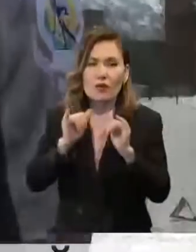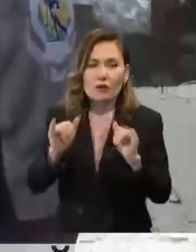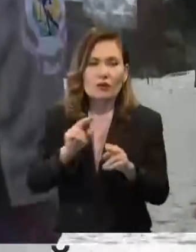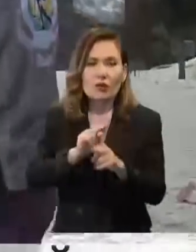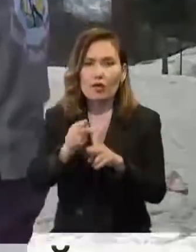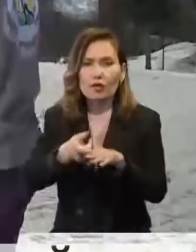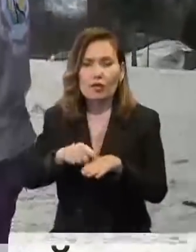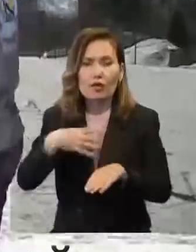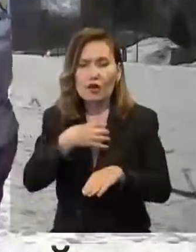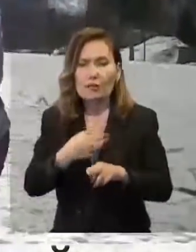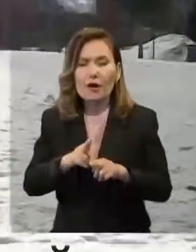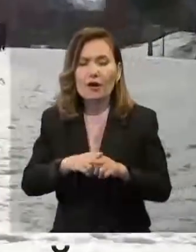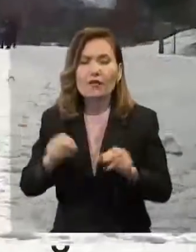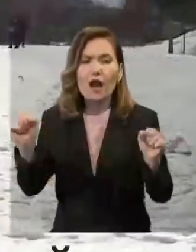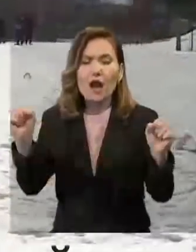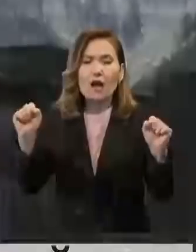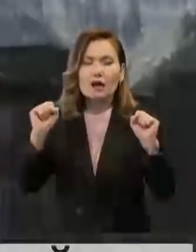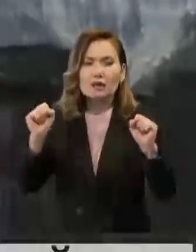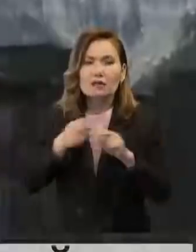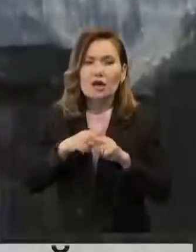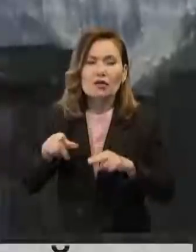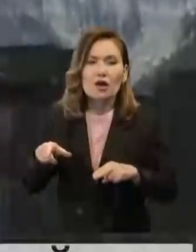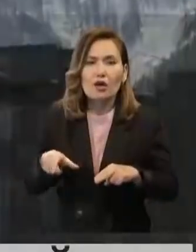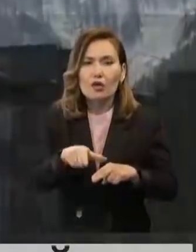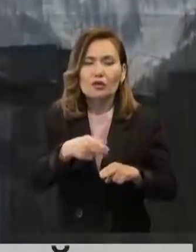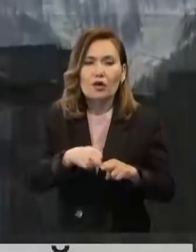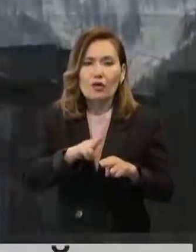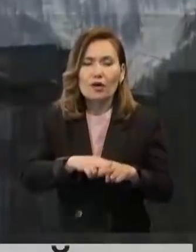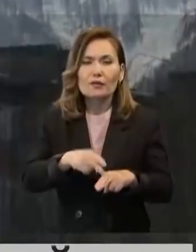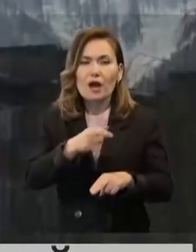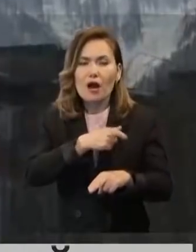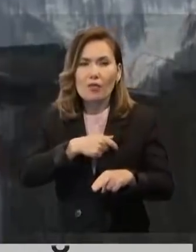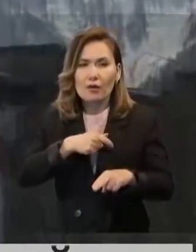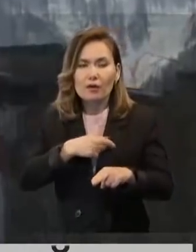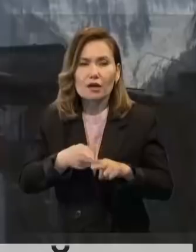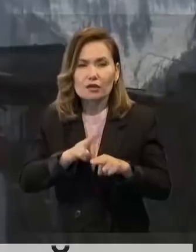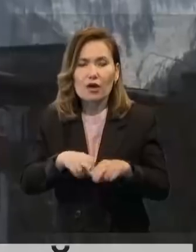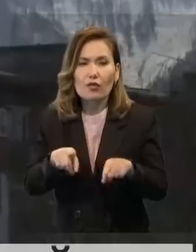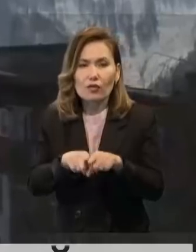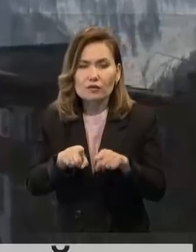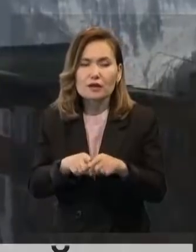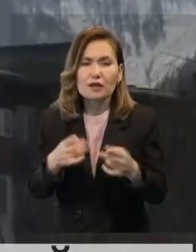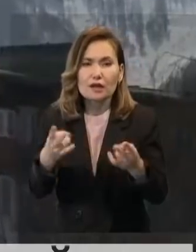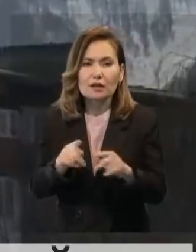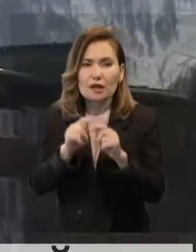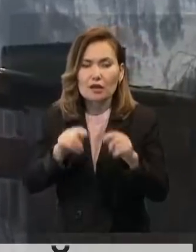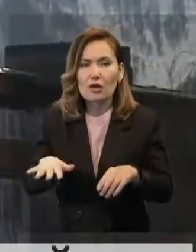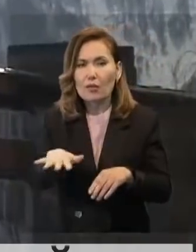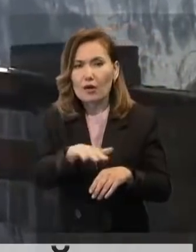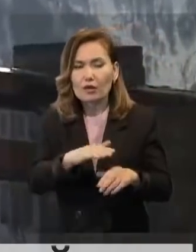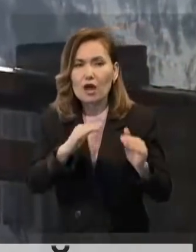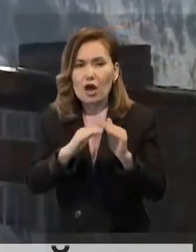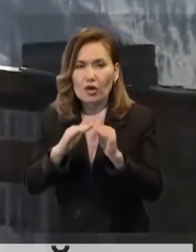дейді. Тіпті қысқы жаттығу трассасының өзі жергілікті бапкерлердің бастамасымен жасалған. Тұрғын үй алқабы маңында орналасуы